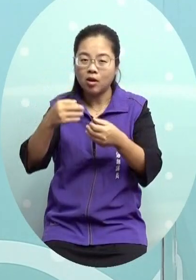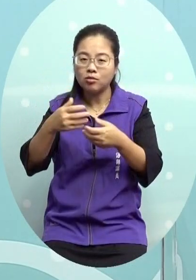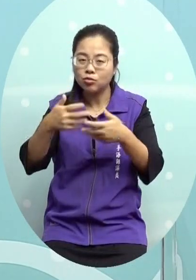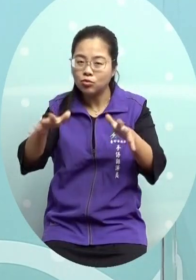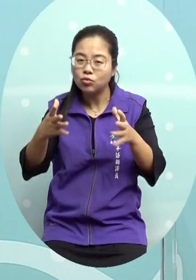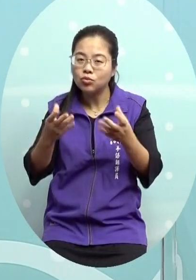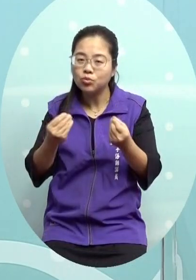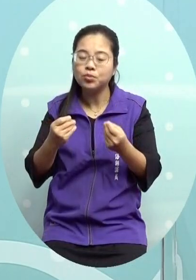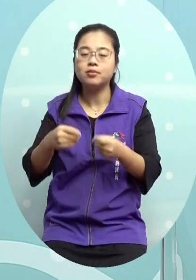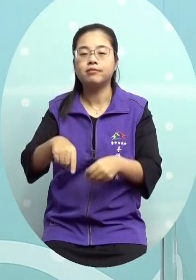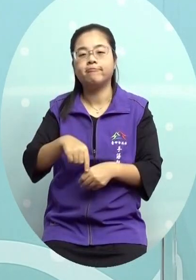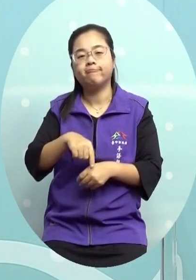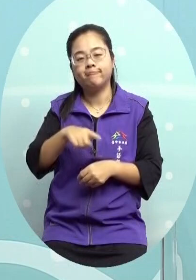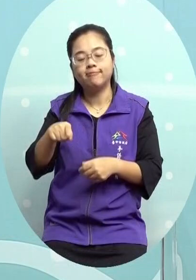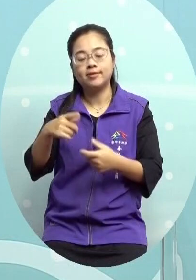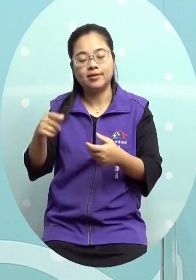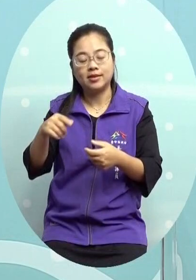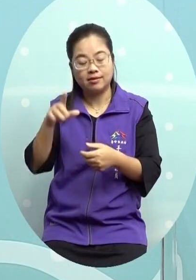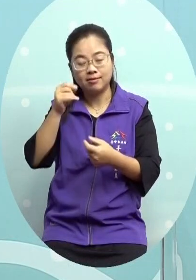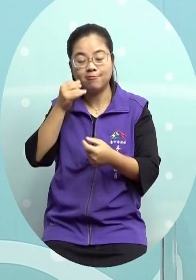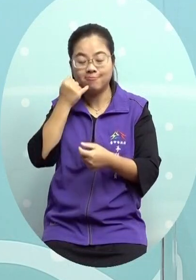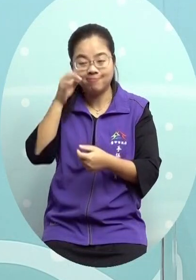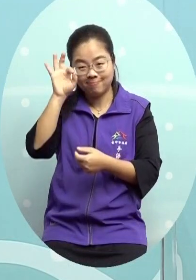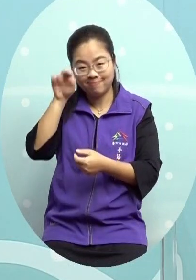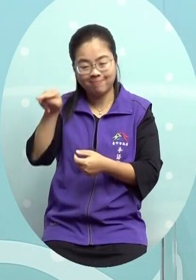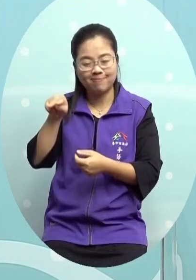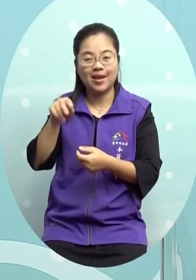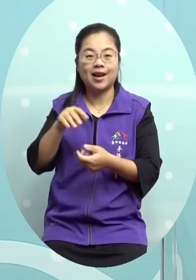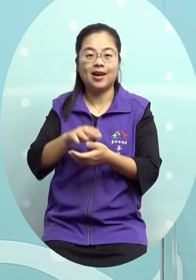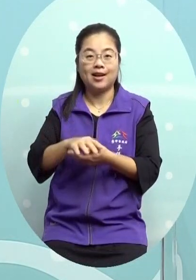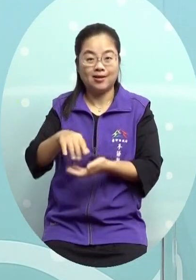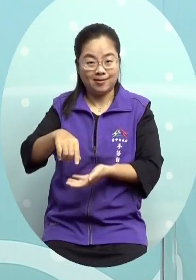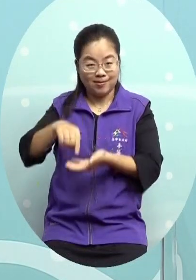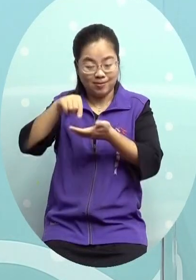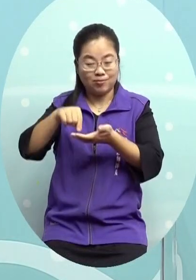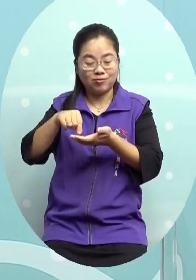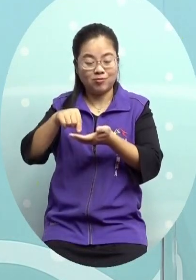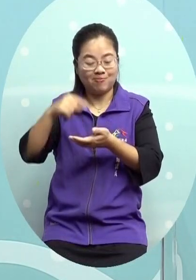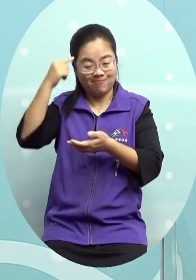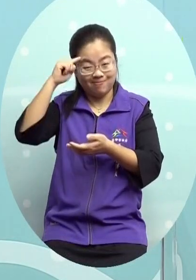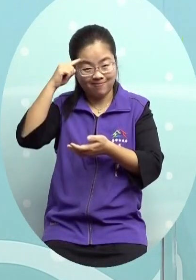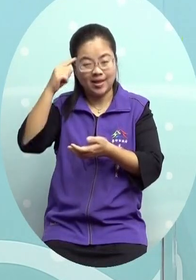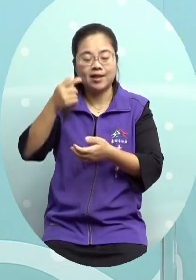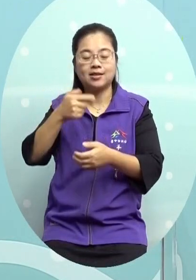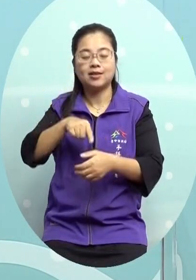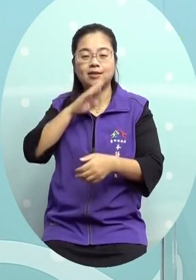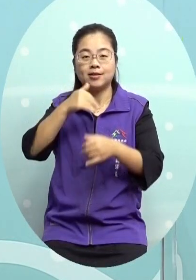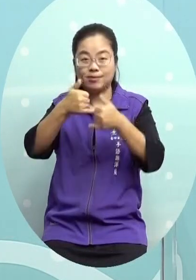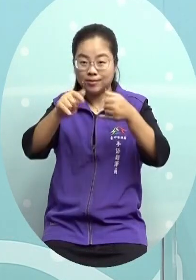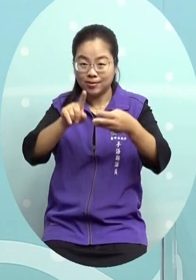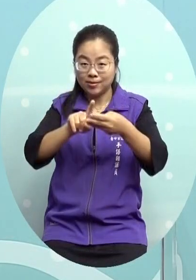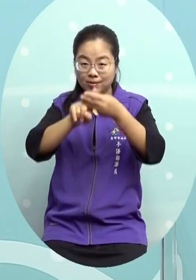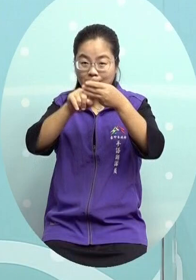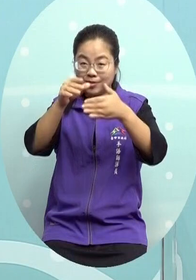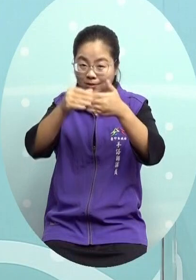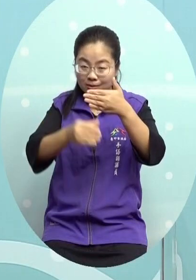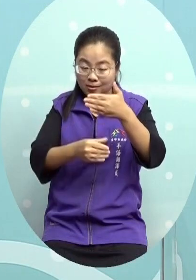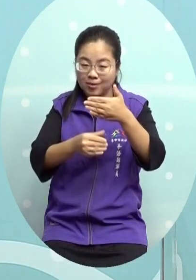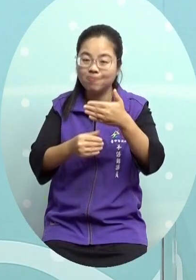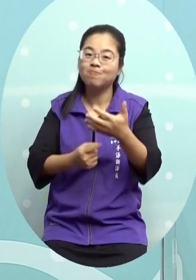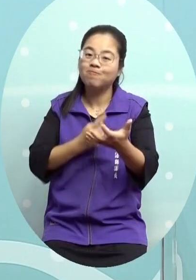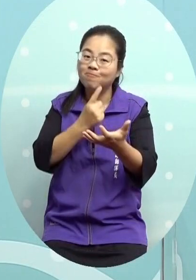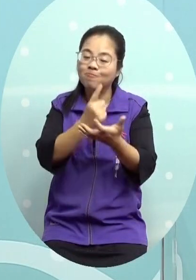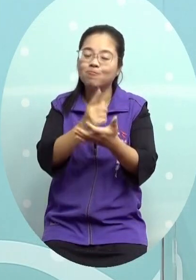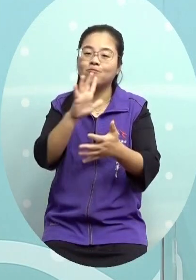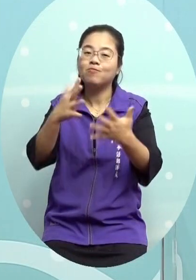能够积极的提出他的主张跟论述。这就是民主制度让人民，让所有参与民主制度的